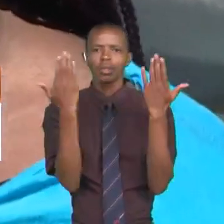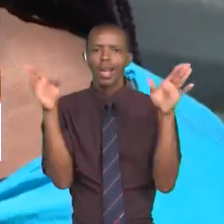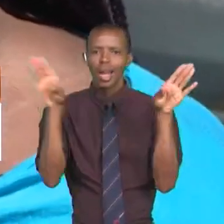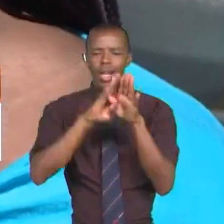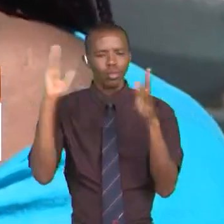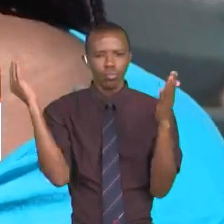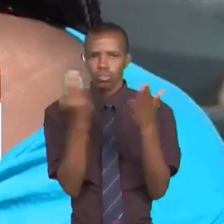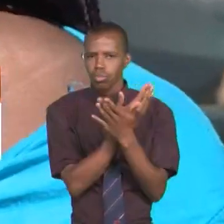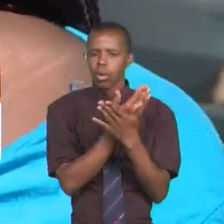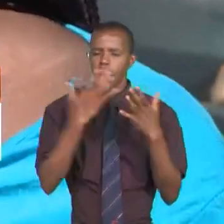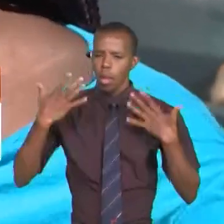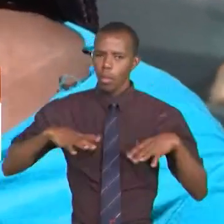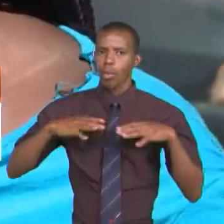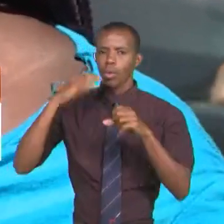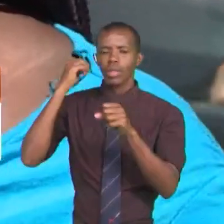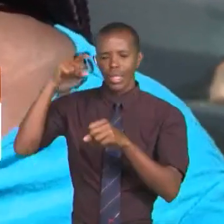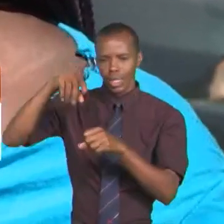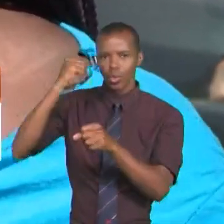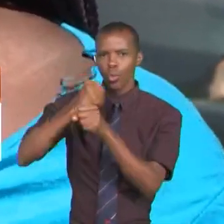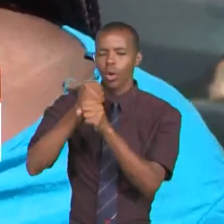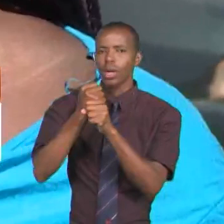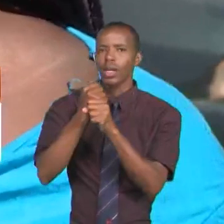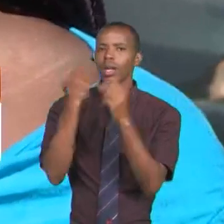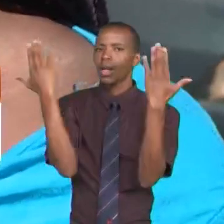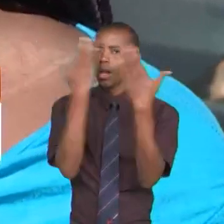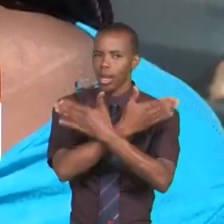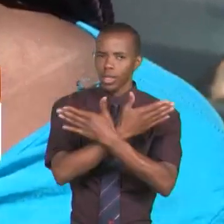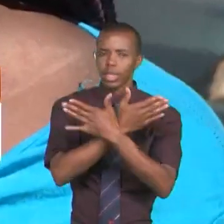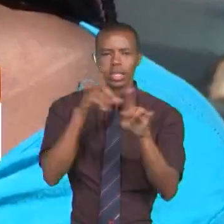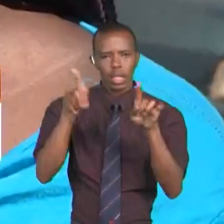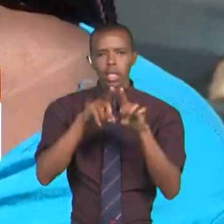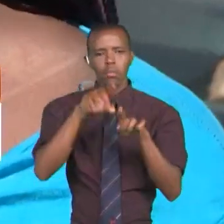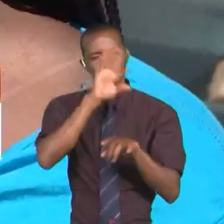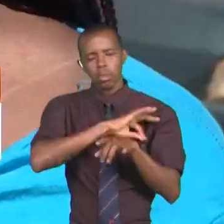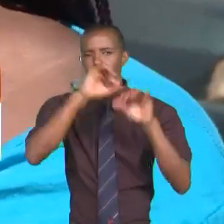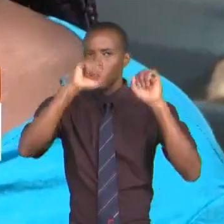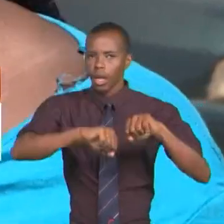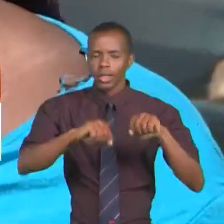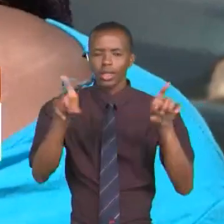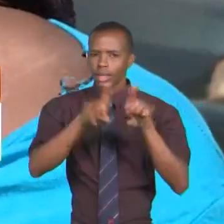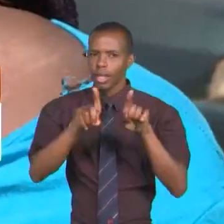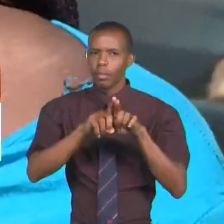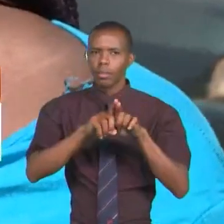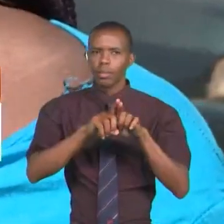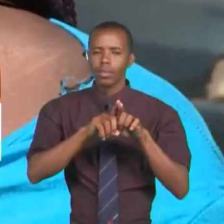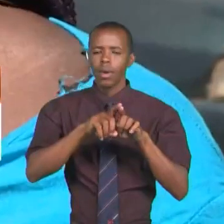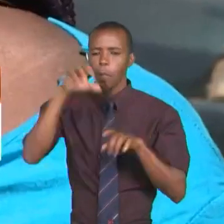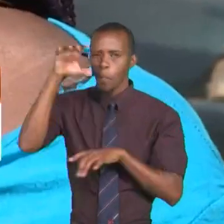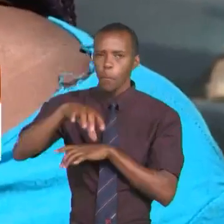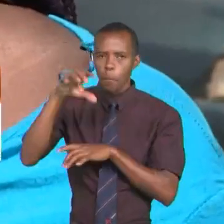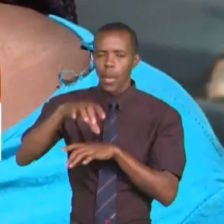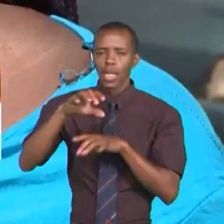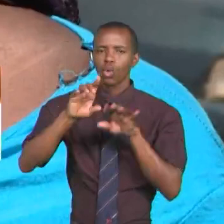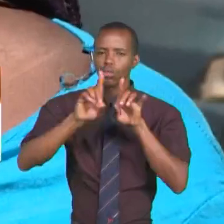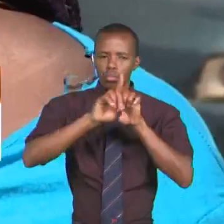juu pia kuna wale wenye wanahitaji kufanya hizo kazi za jioni pia wao wapate riziki yao. Na pia hiyo mambo ya matatu ku keep